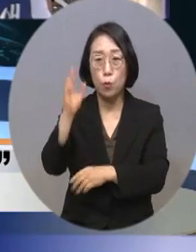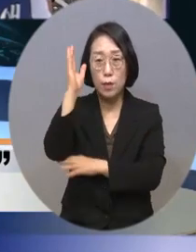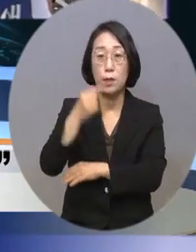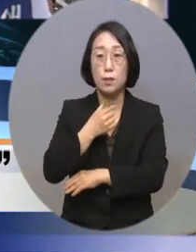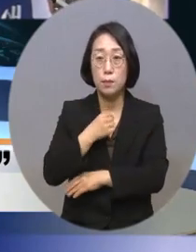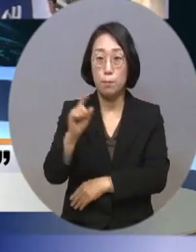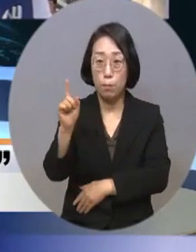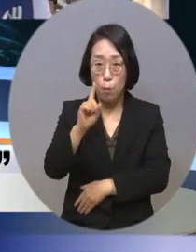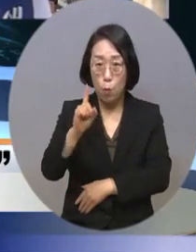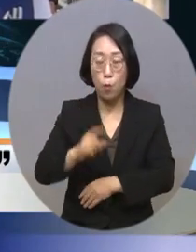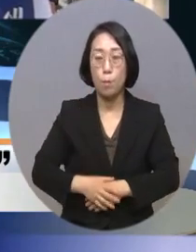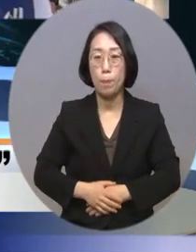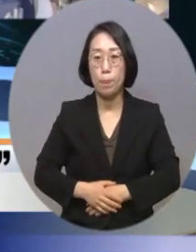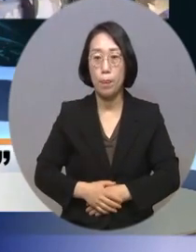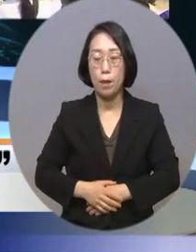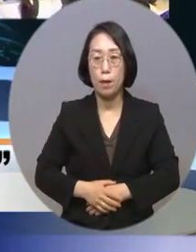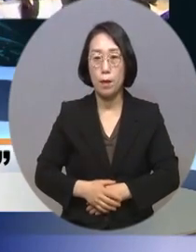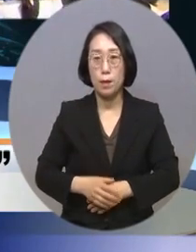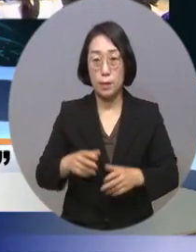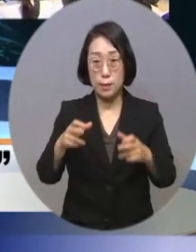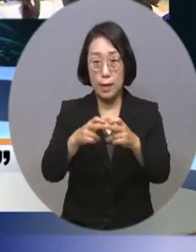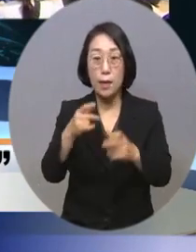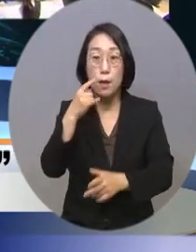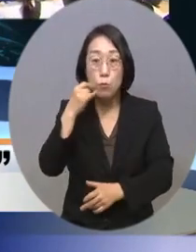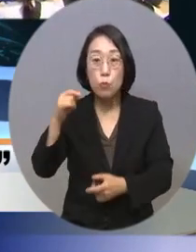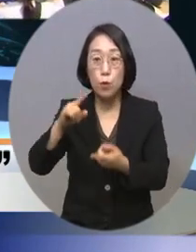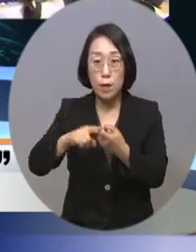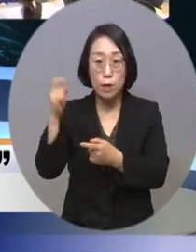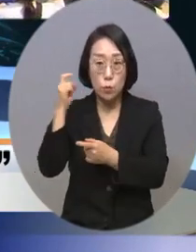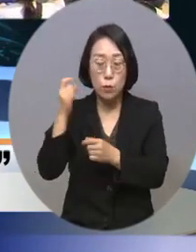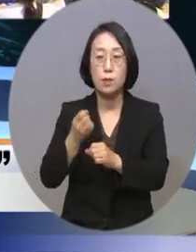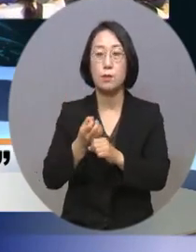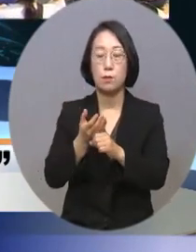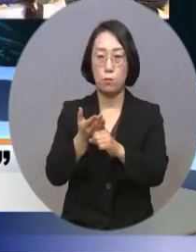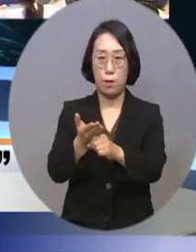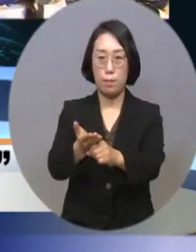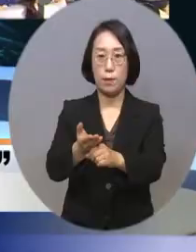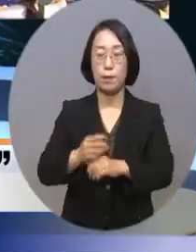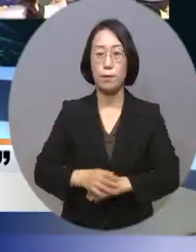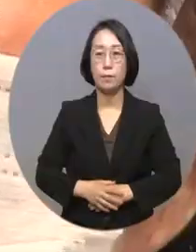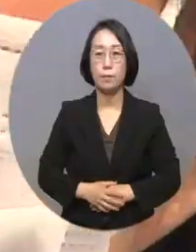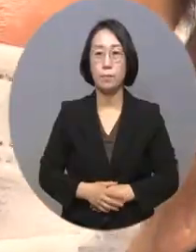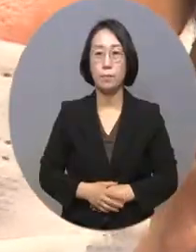무엇이었을까요? 발달장애인 자녀를 둔 부모들의 사연을 박성용 기자가 전합니다.